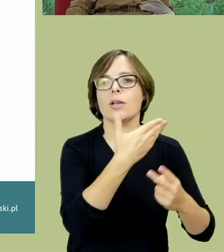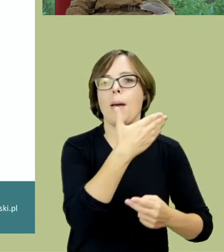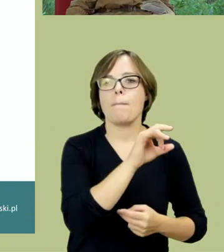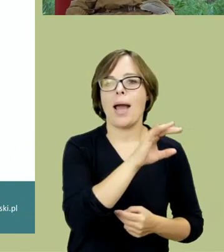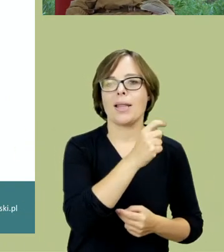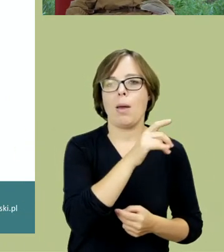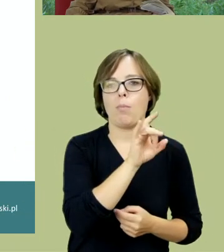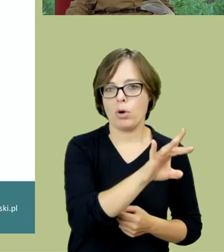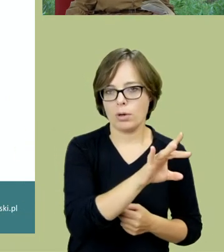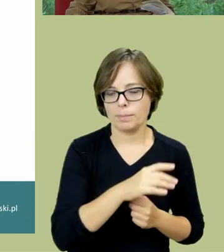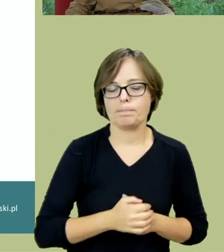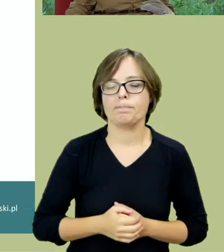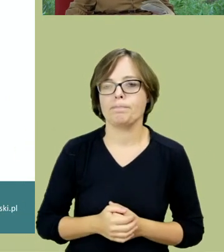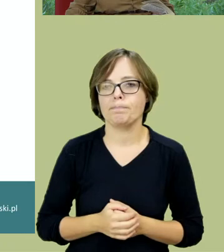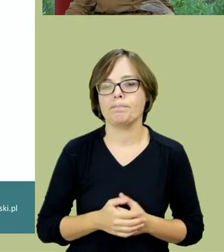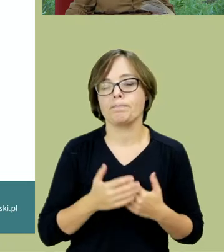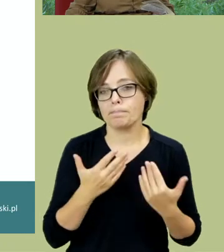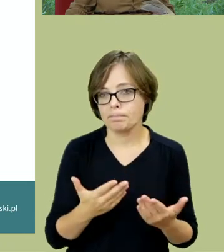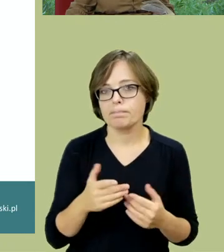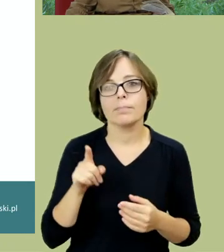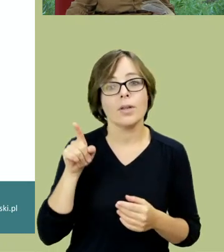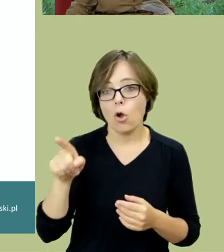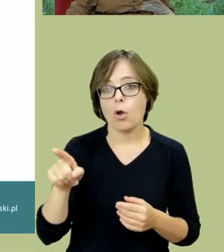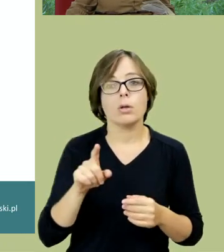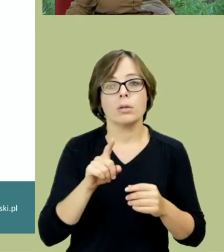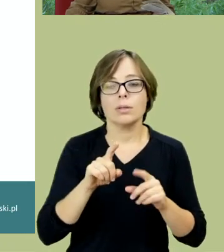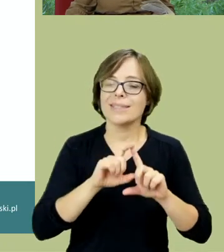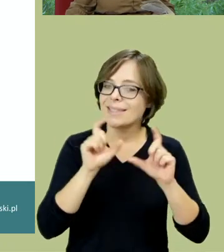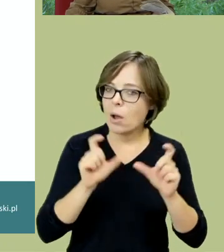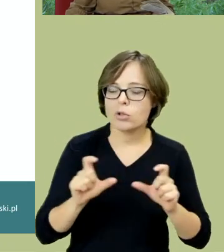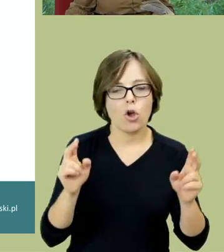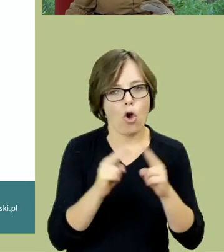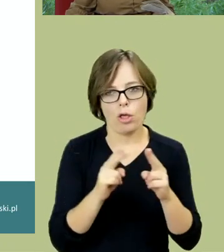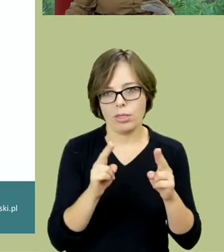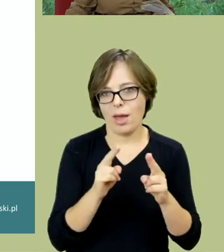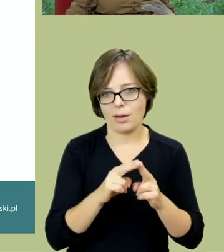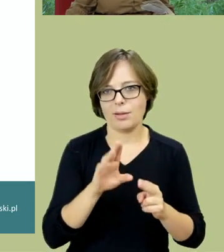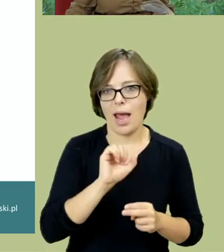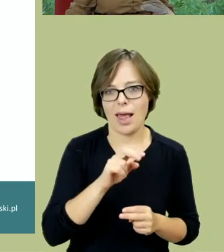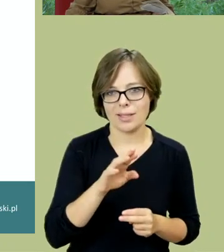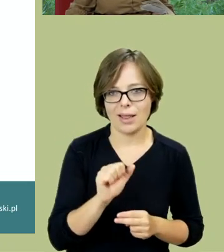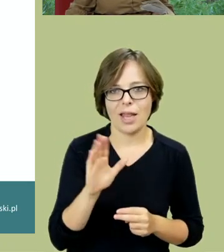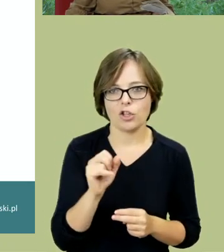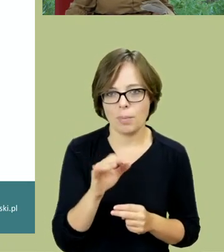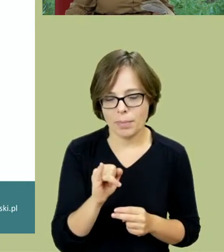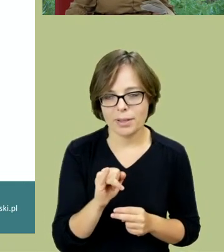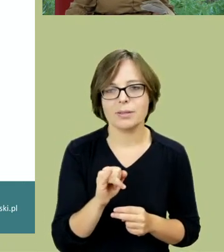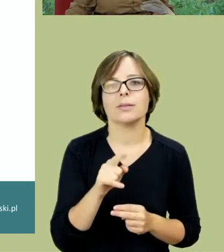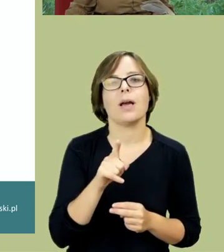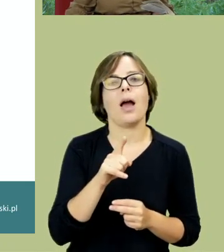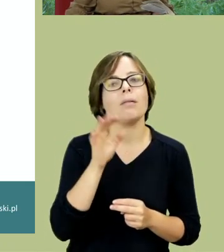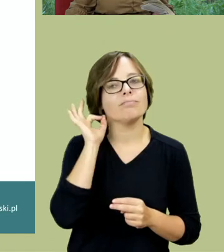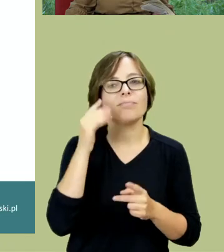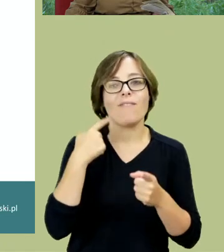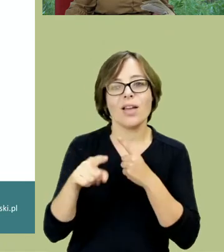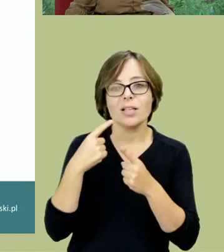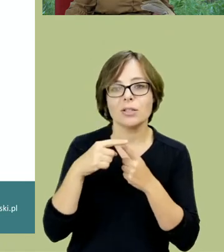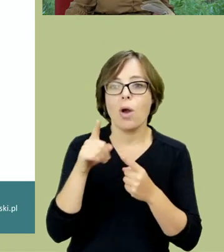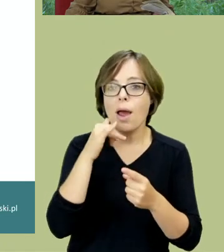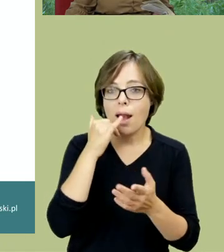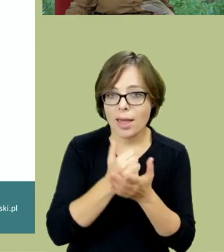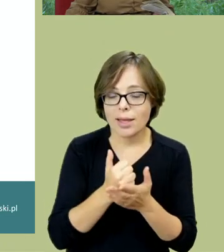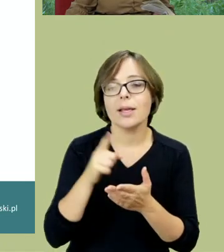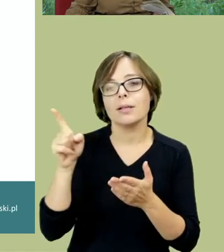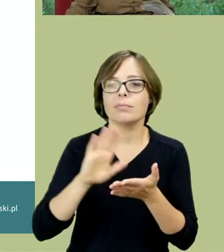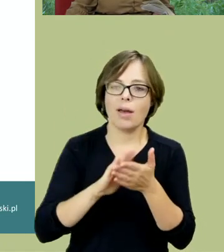i cały czas utrzymuje kontakt z Aleksandrą Szczerbińską, ona wysyła do niego listy, on do niej również